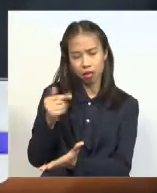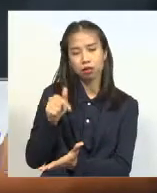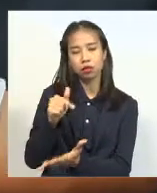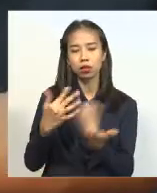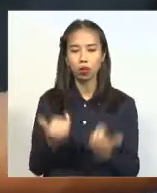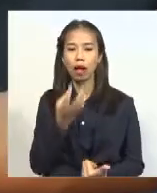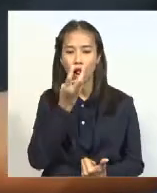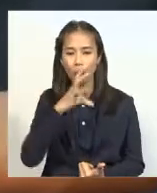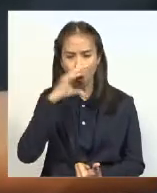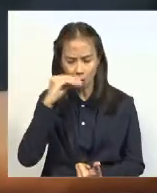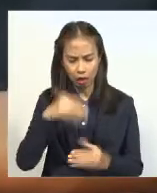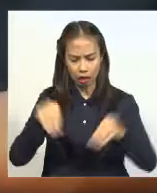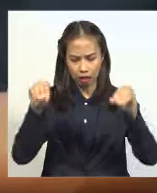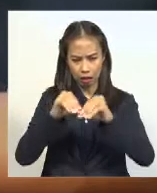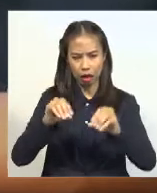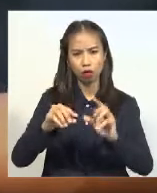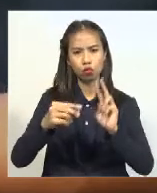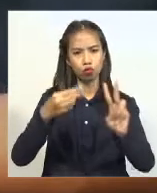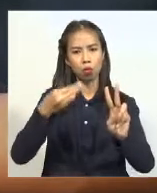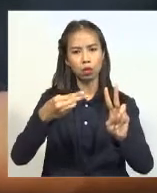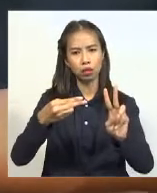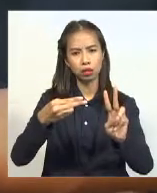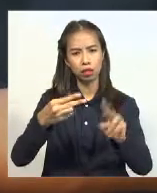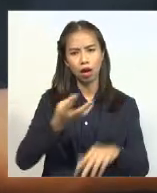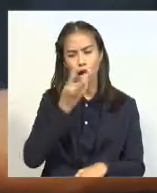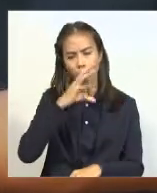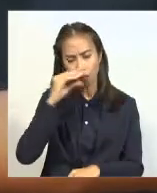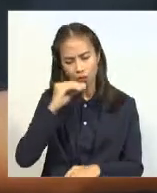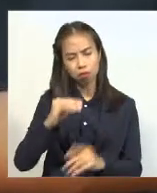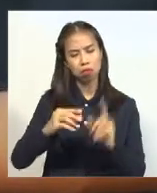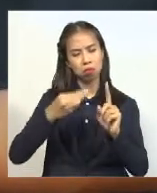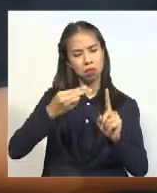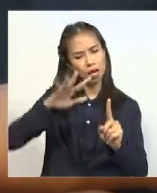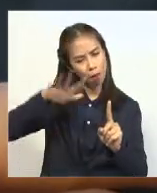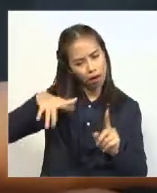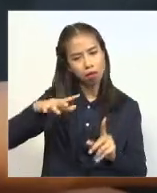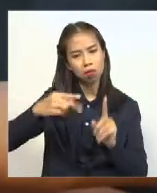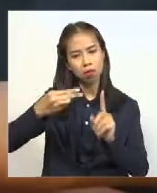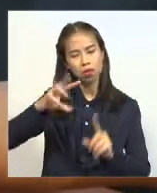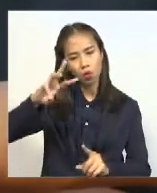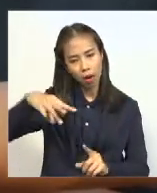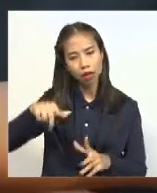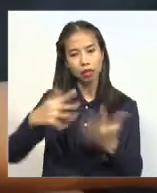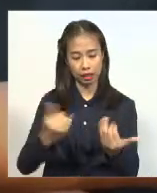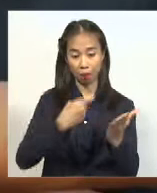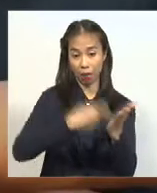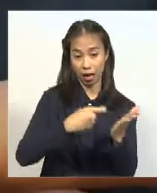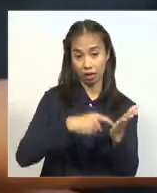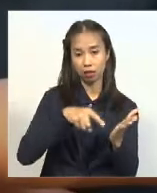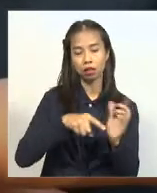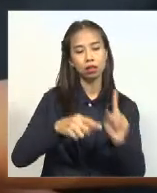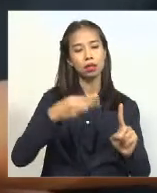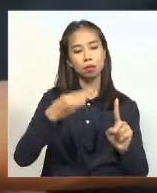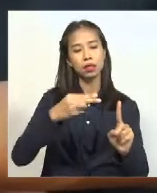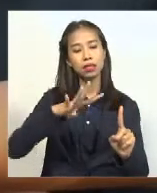ตอนนี้ไปเกือบ 20,000 แล้วหอมนอกจังหวัดก็15,000 16,000ตอนนี้เพราะเราประกันไว้ที่